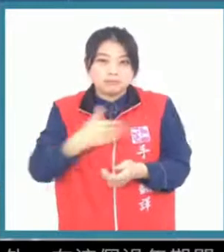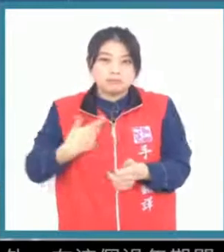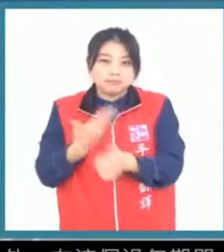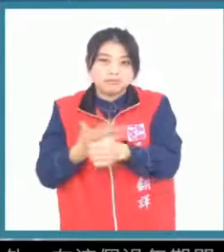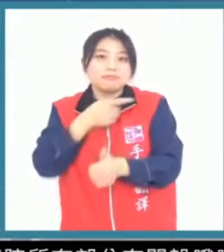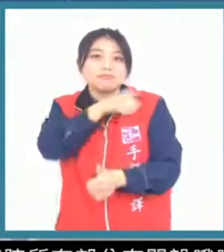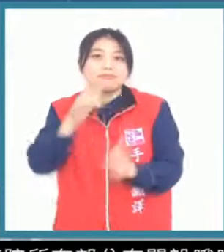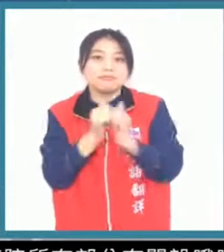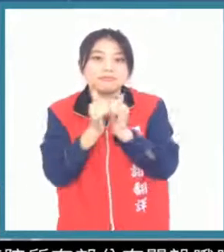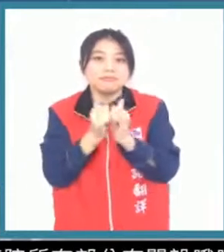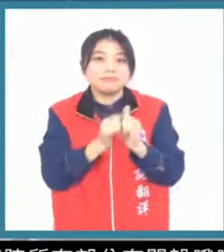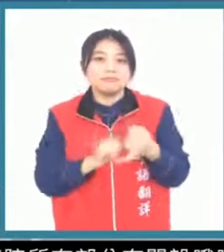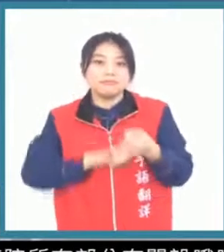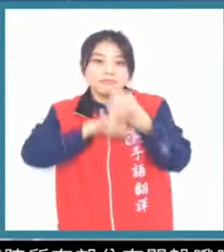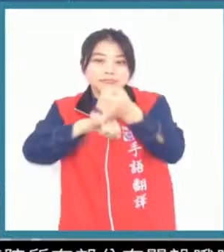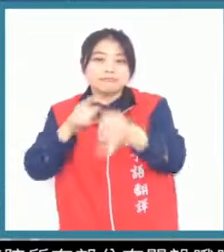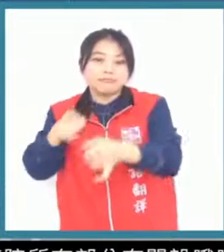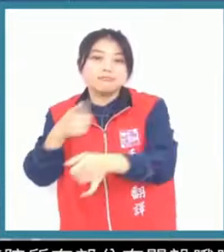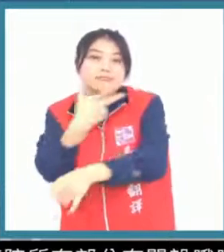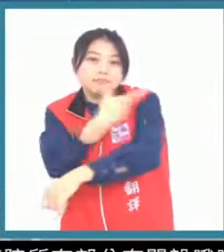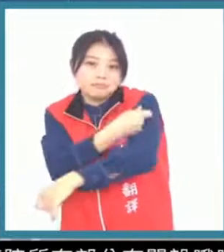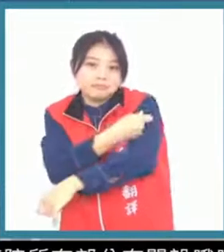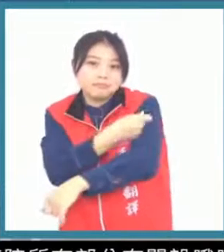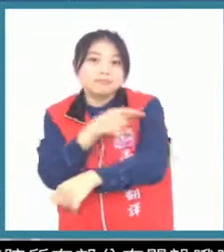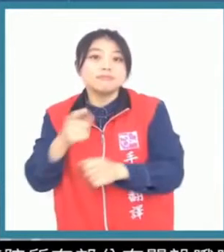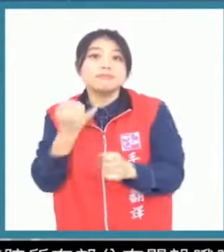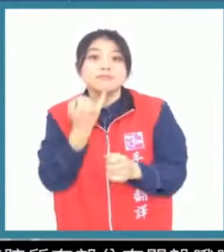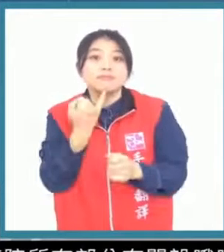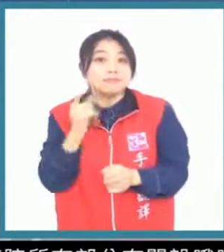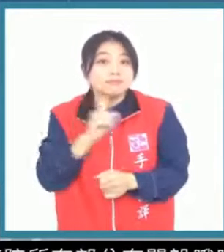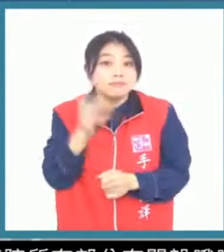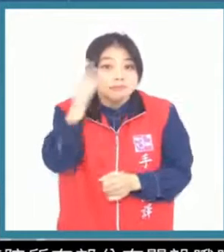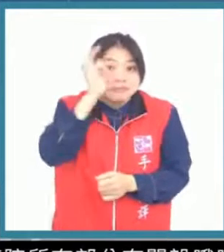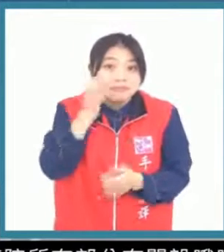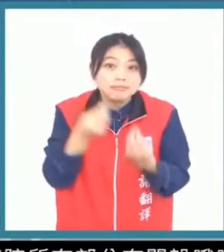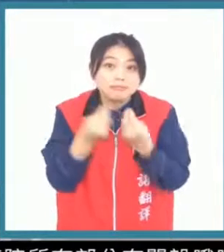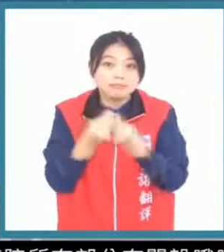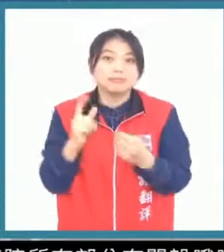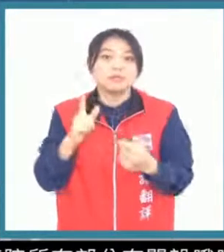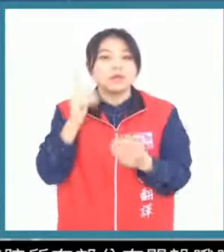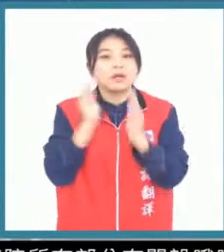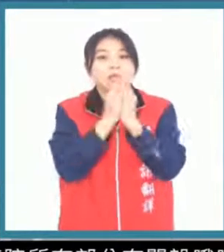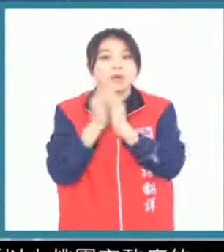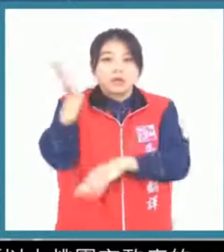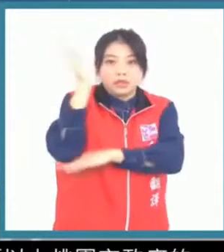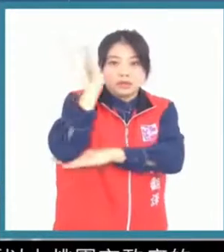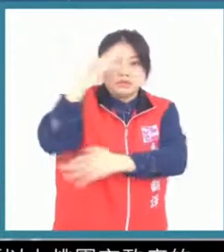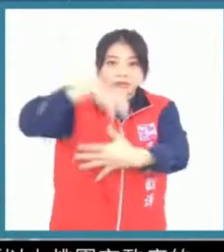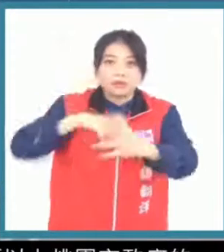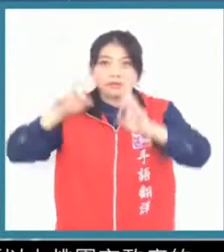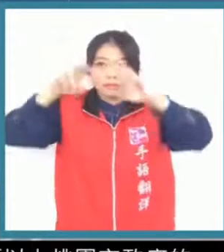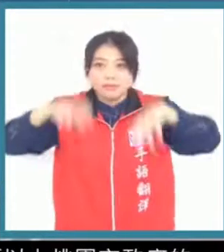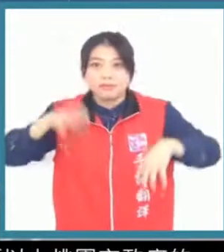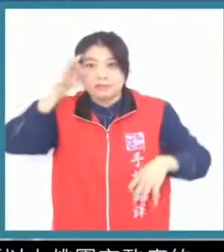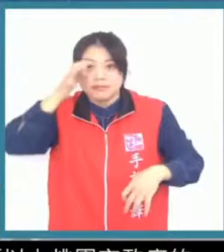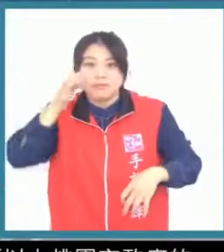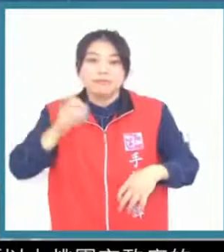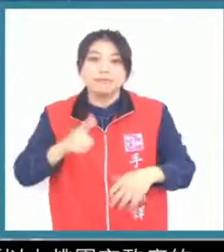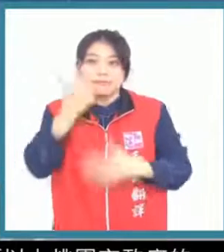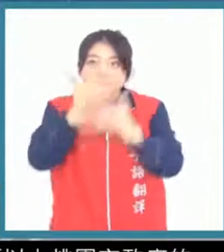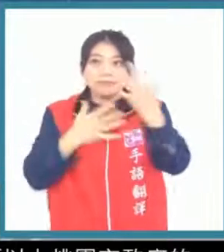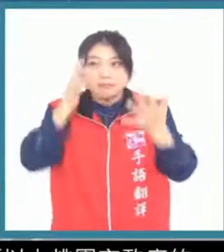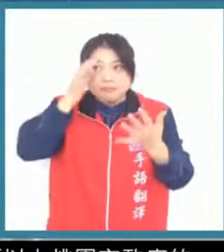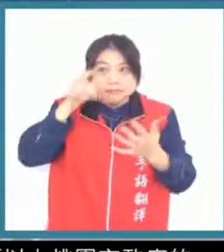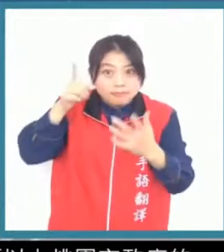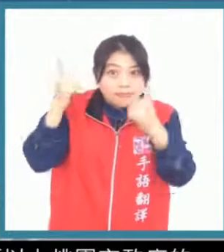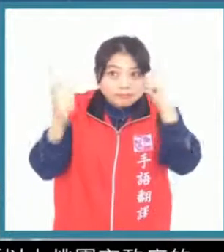可以上桃园市政府的 COVID-19 的防疫资讯站来查询过年期间有哪些院所有